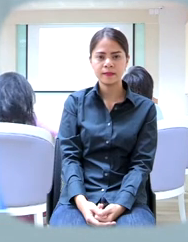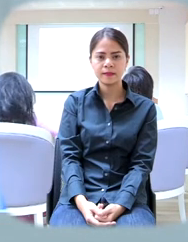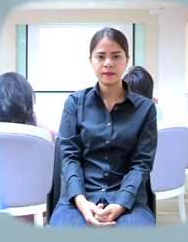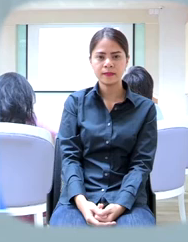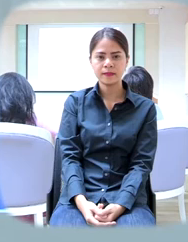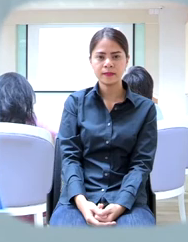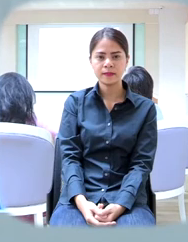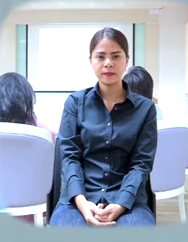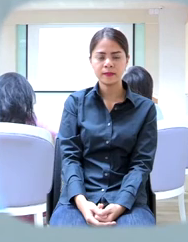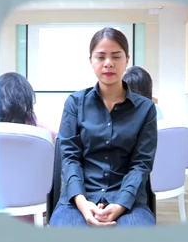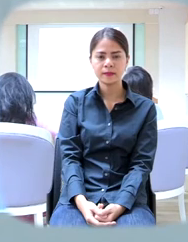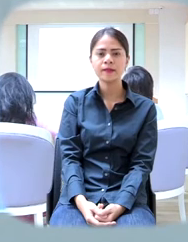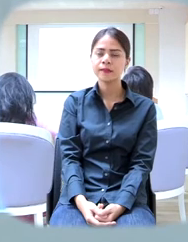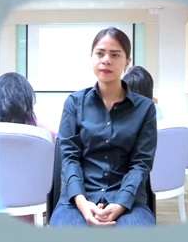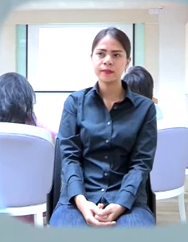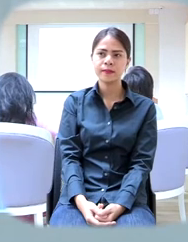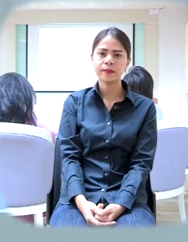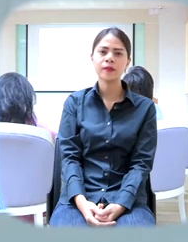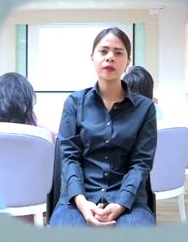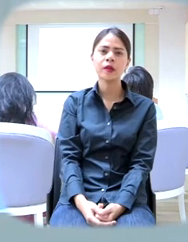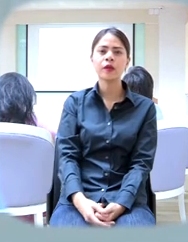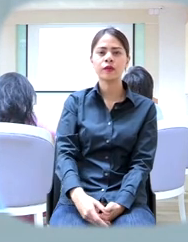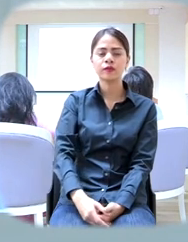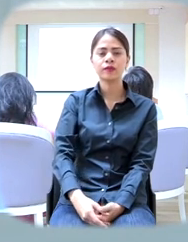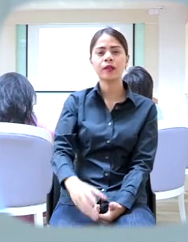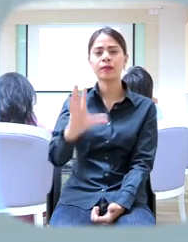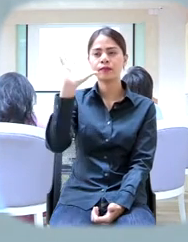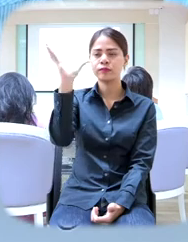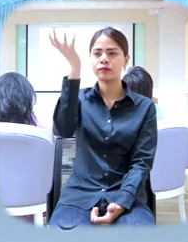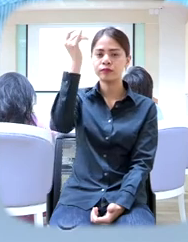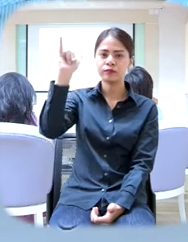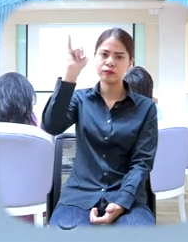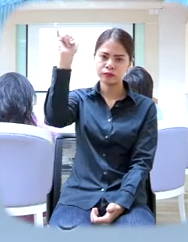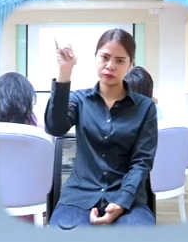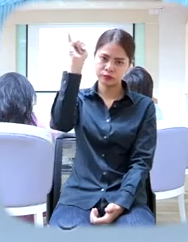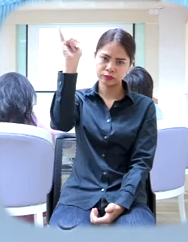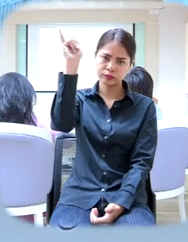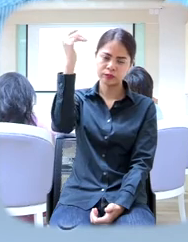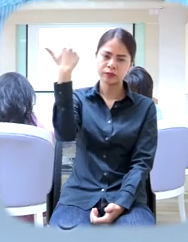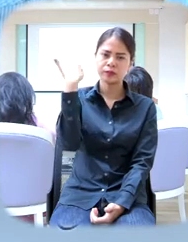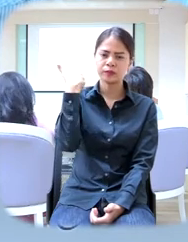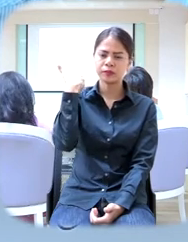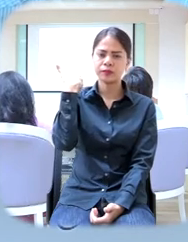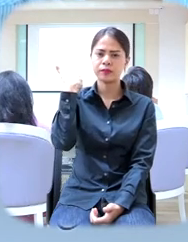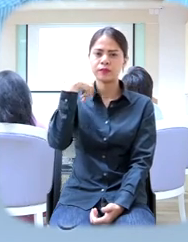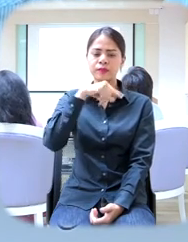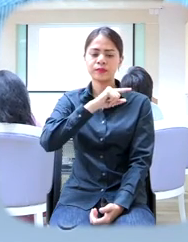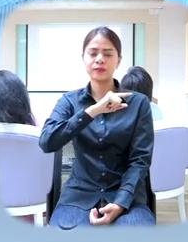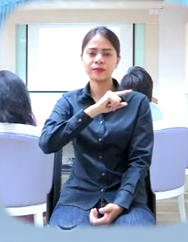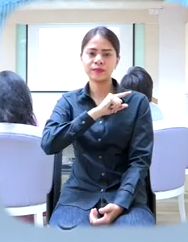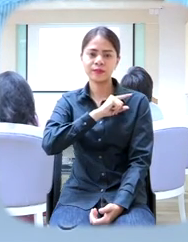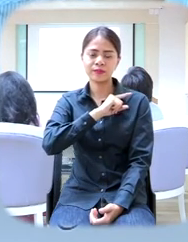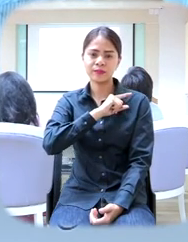Mazarin. ครับในฝรั่งเศสในยุโรปนะครับก็คือในฝรั่งเศสก็คือคุณกาเบรียลโนเดเนี่ยนะครับ